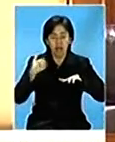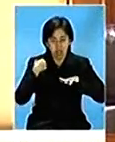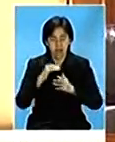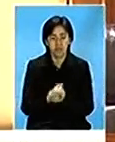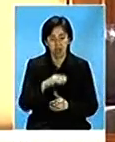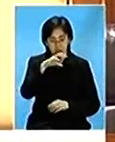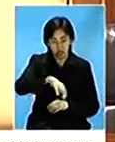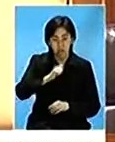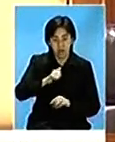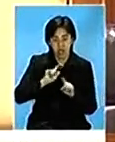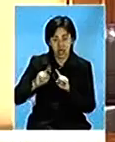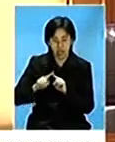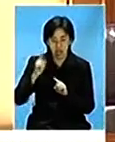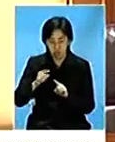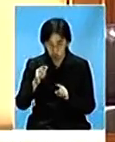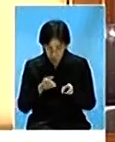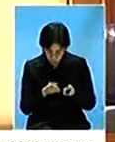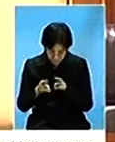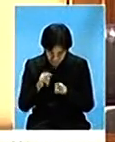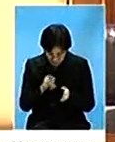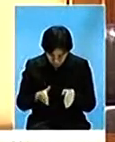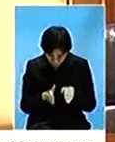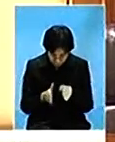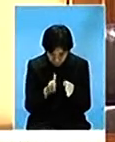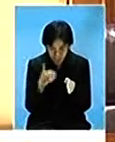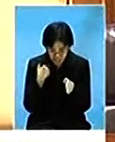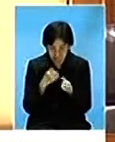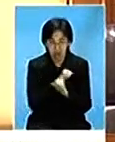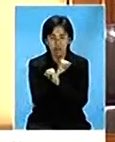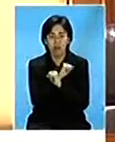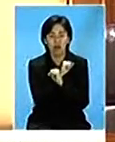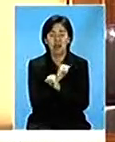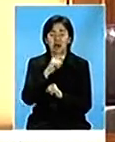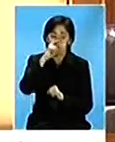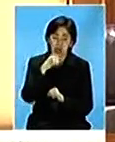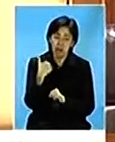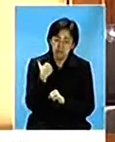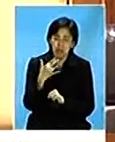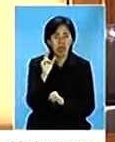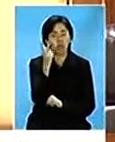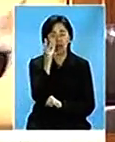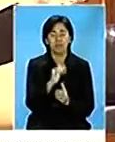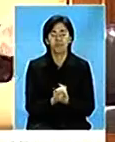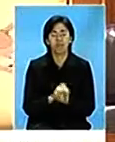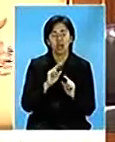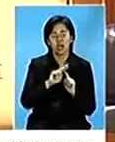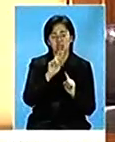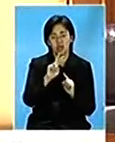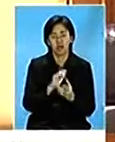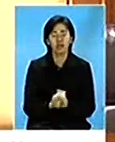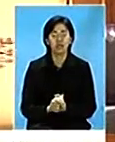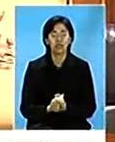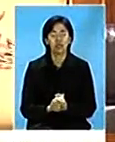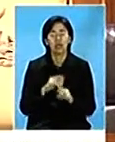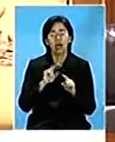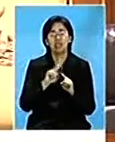นี่ยเขาจึงต้องทำรีเทนชั่นวอลขึ้นมามีข้อหนึ่งนะฮะเพื่อป้องกันซึ่งเราก็มีบ้างไม่มีบ้างอันที่สองเนี่ยเขาต้องทำดีทัวร์นะฮะใน